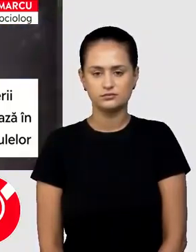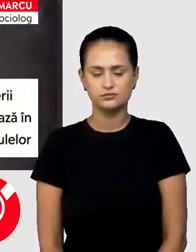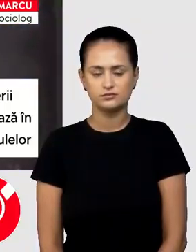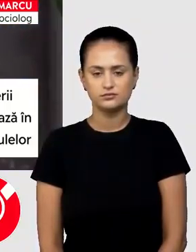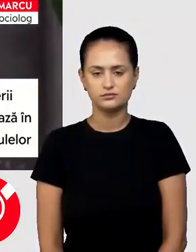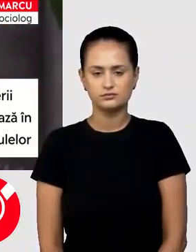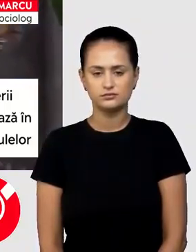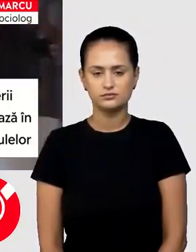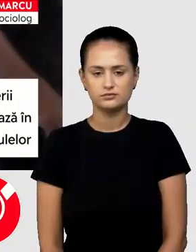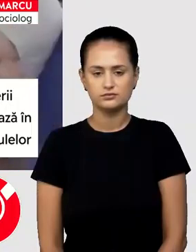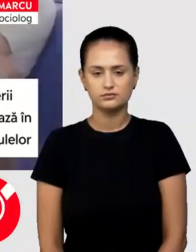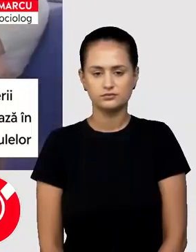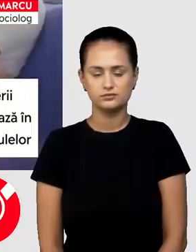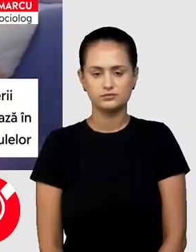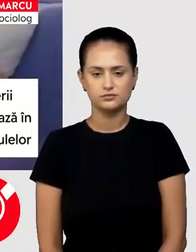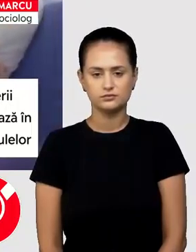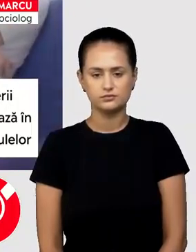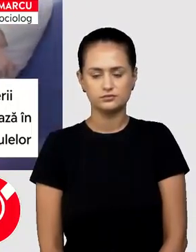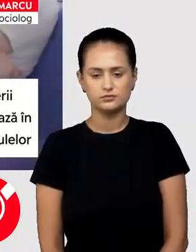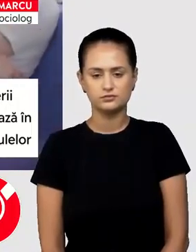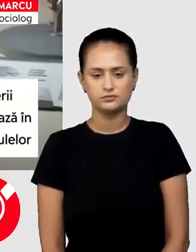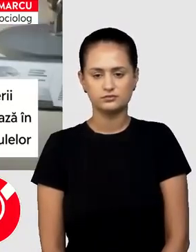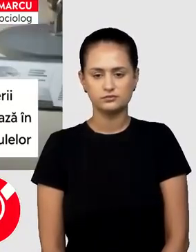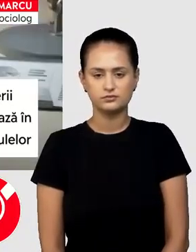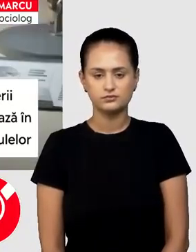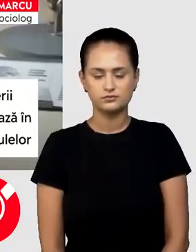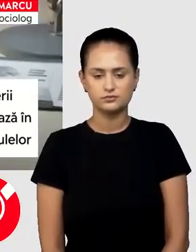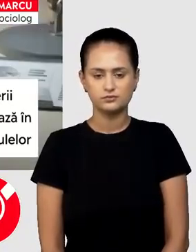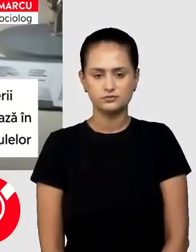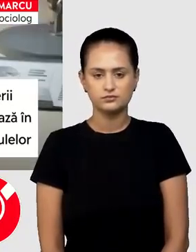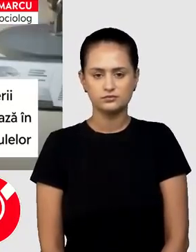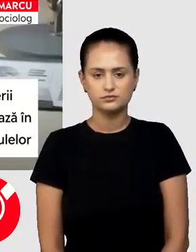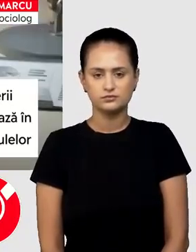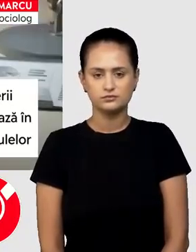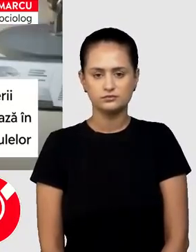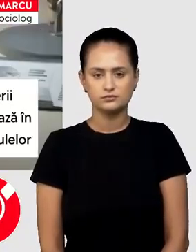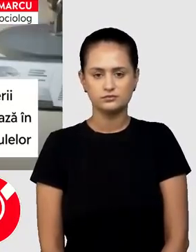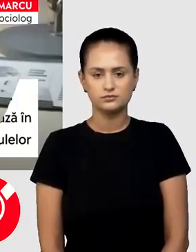accesul la educație, ceea ce duce la o rată de probabilitate a bacalaureatului mai mică.